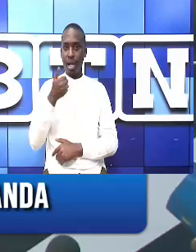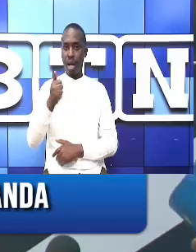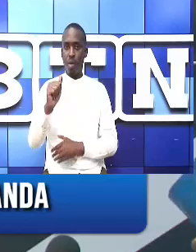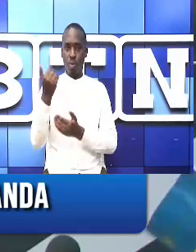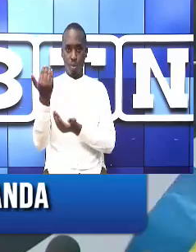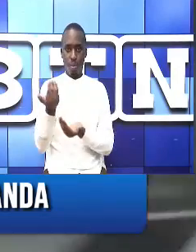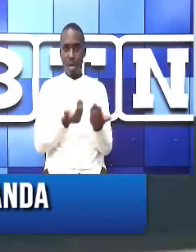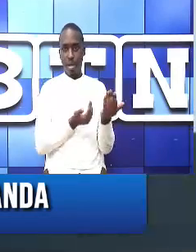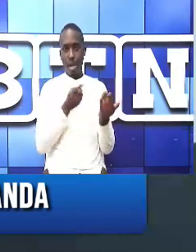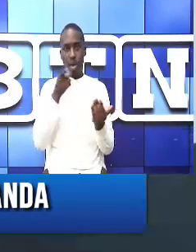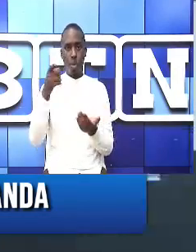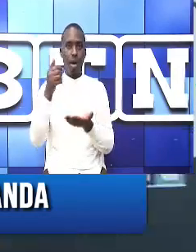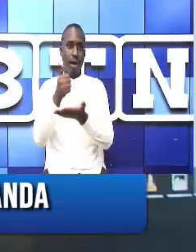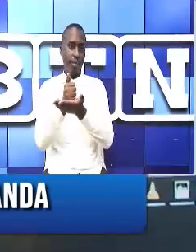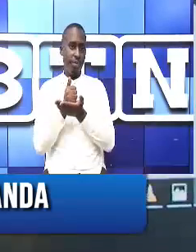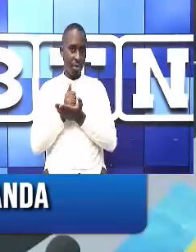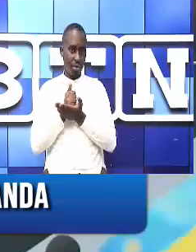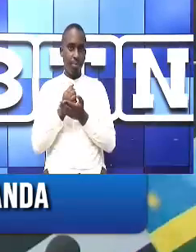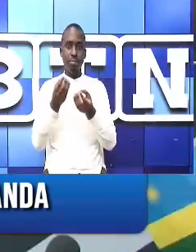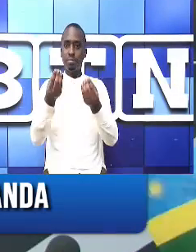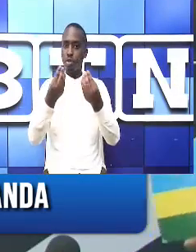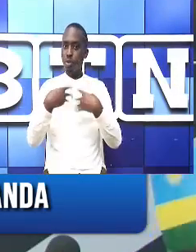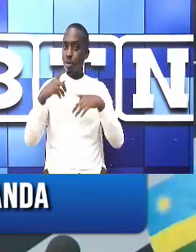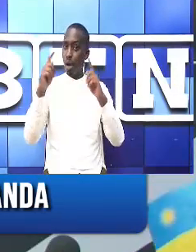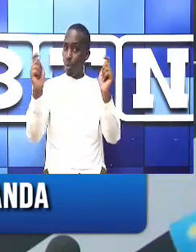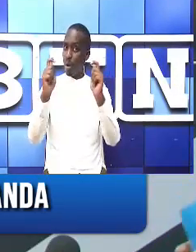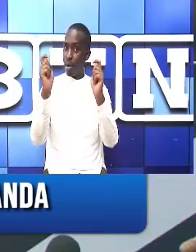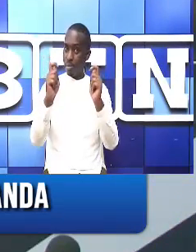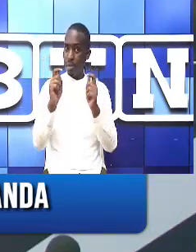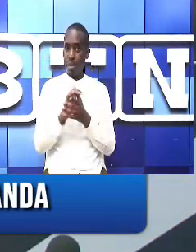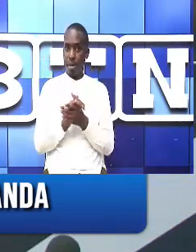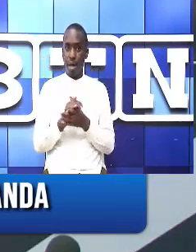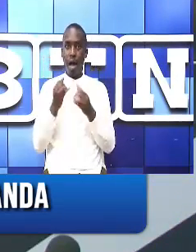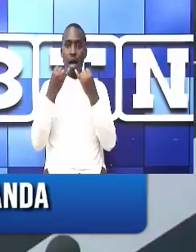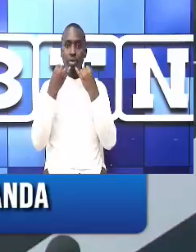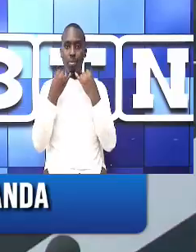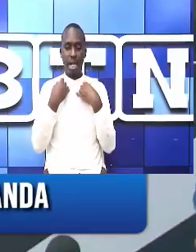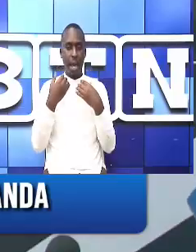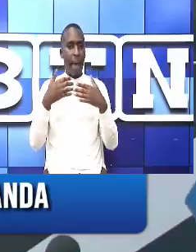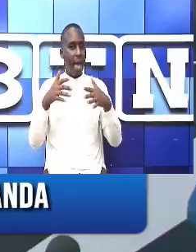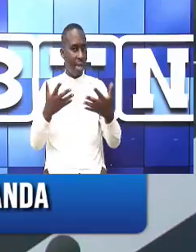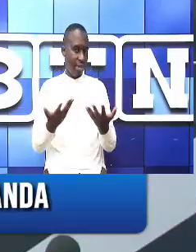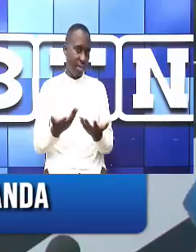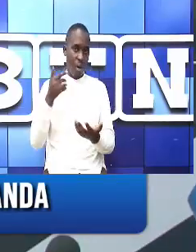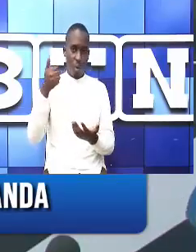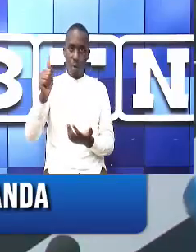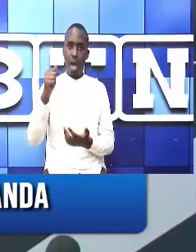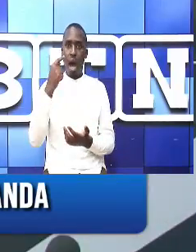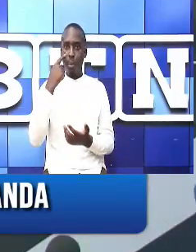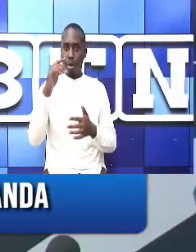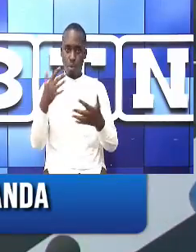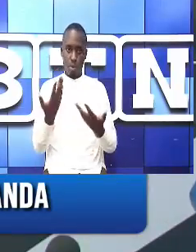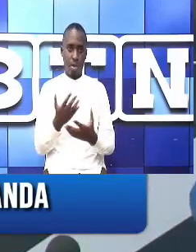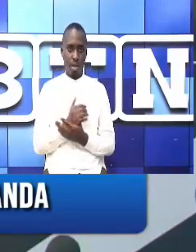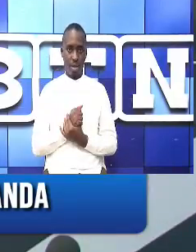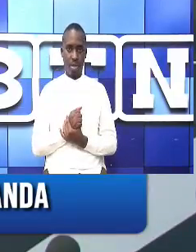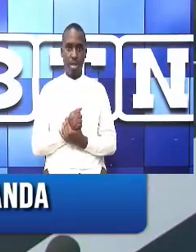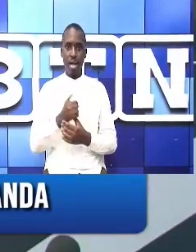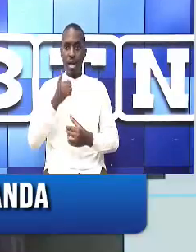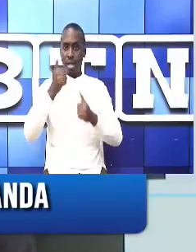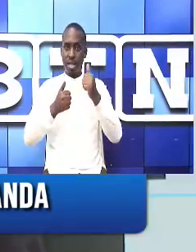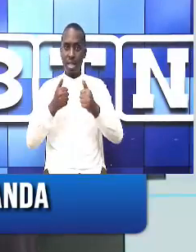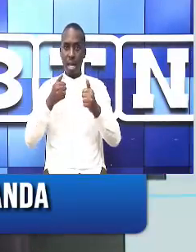tumwakire we araza kudufasha mu kuduha ubuhamya atubwire mbese we abibona gute